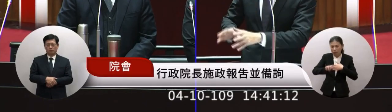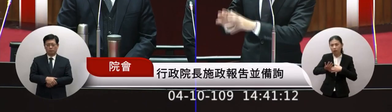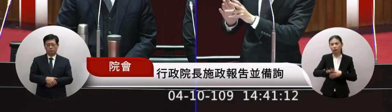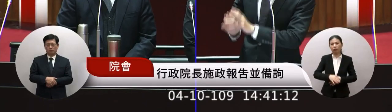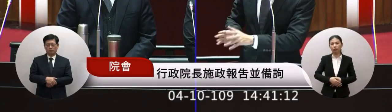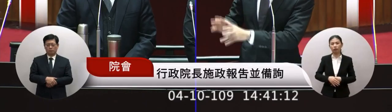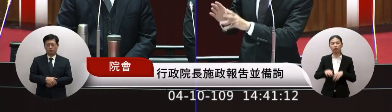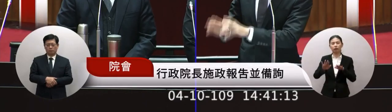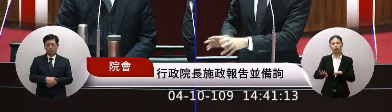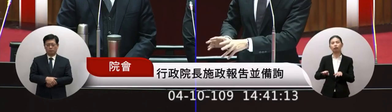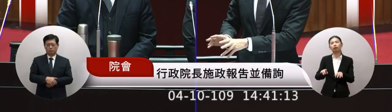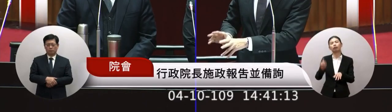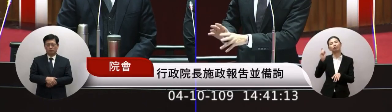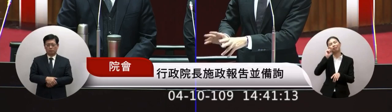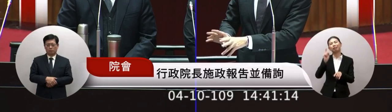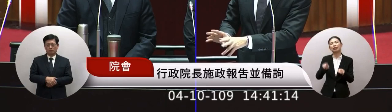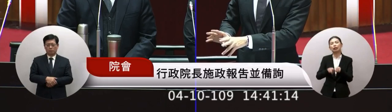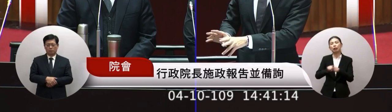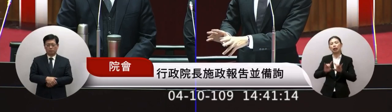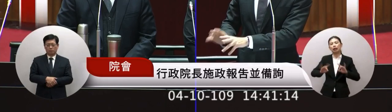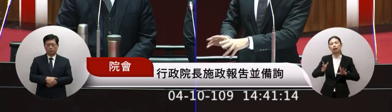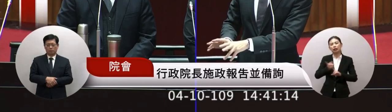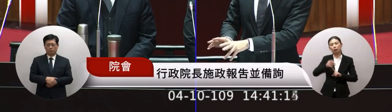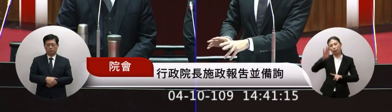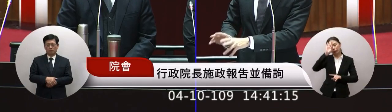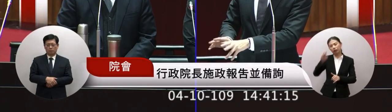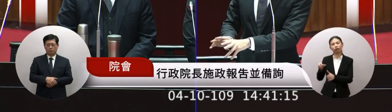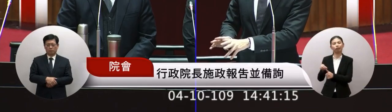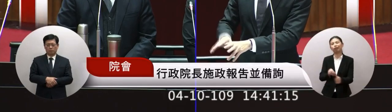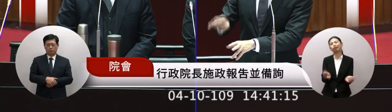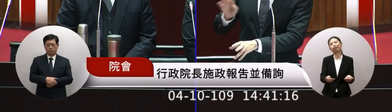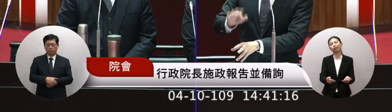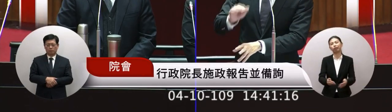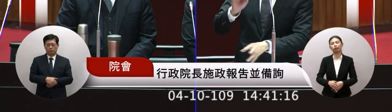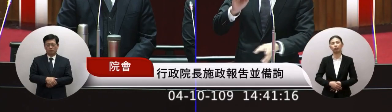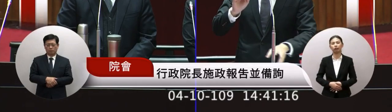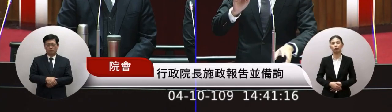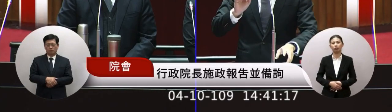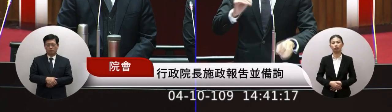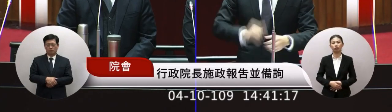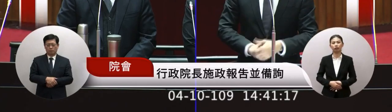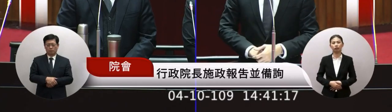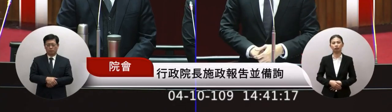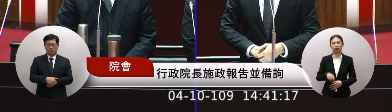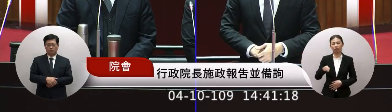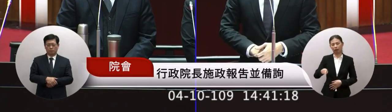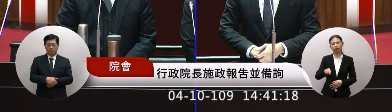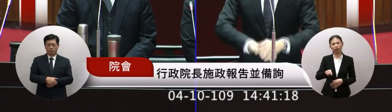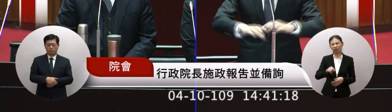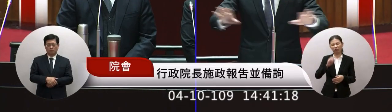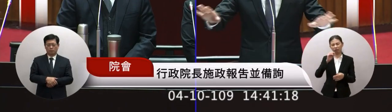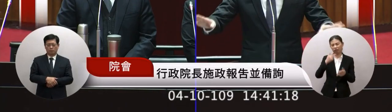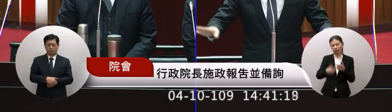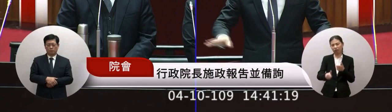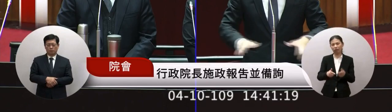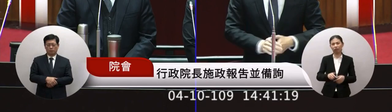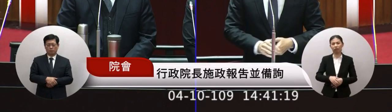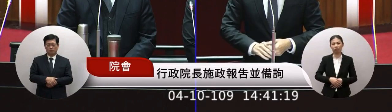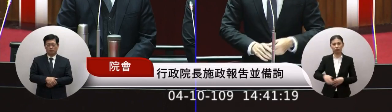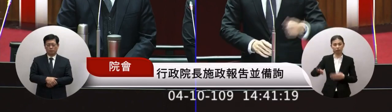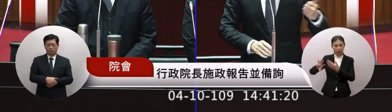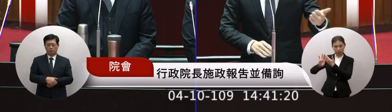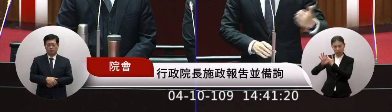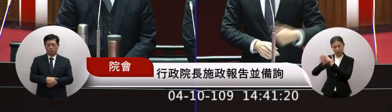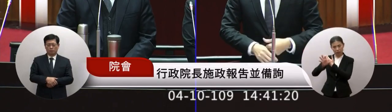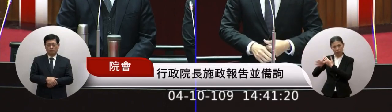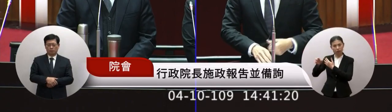是即马拢是用一般的精神病伫甲因即个治疗啦，疗养。啊，其实有的时阵这是二度伤害。啊，伫那其他的国家来